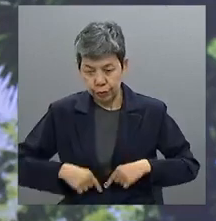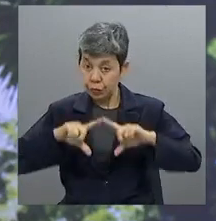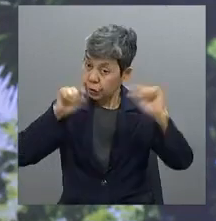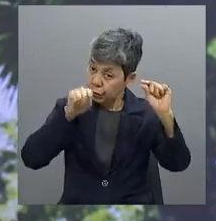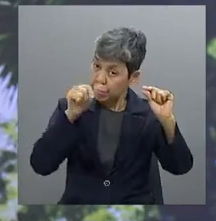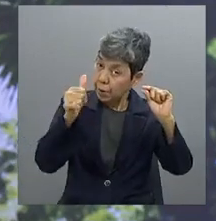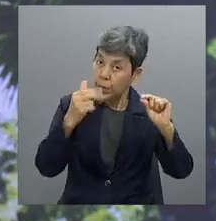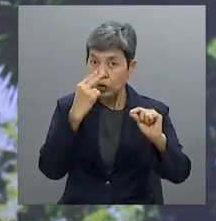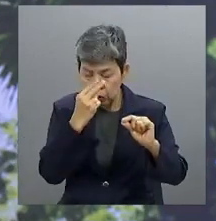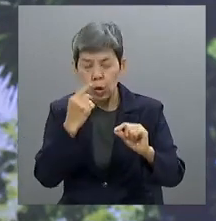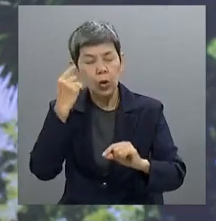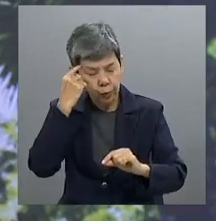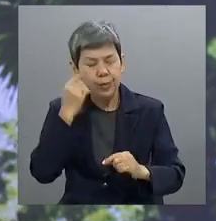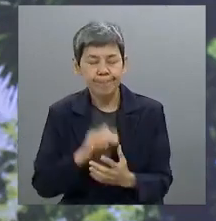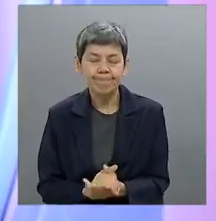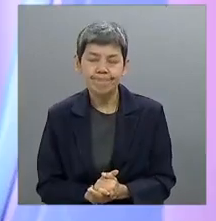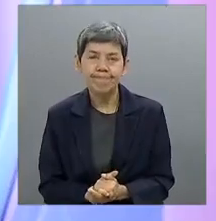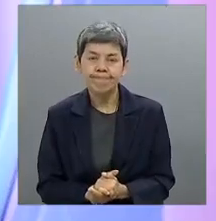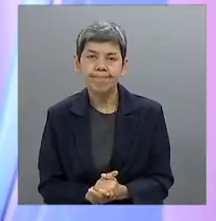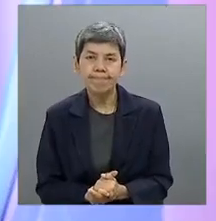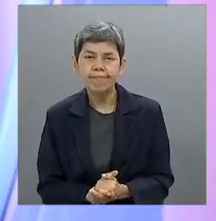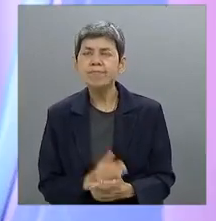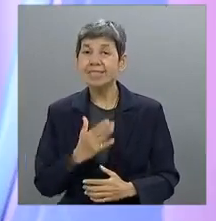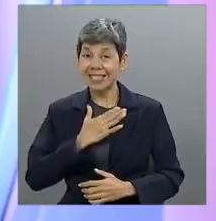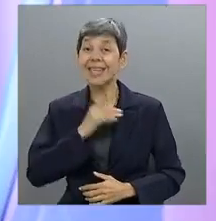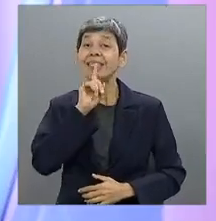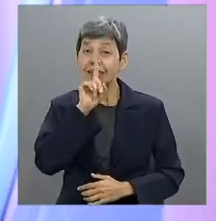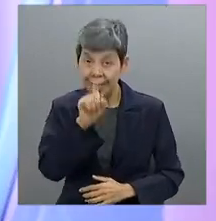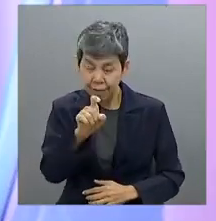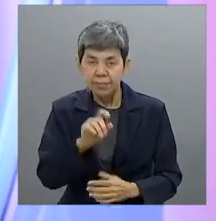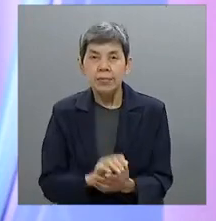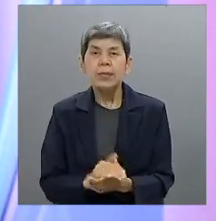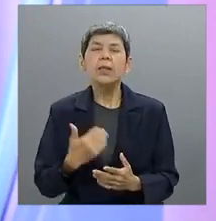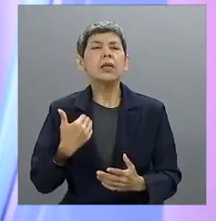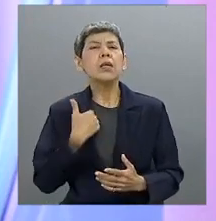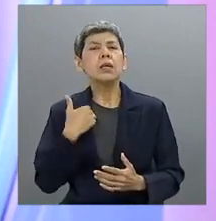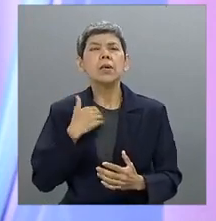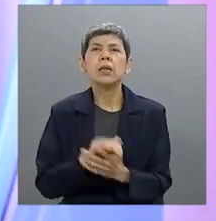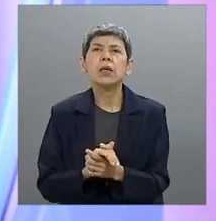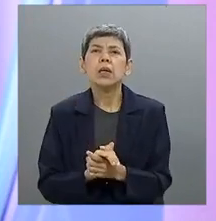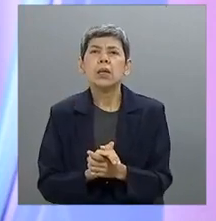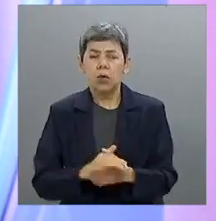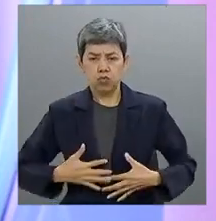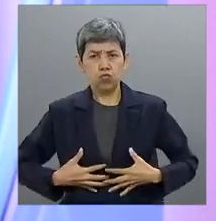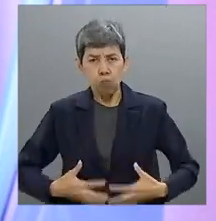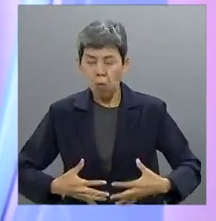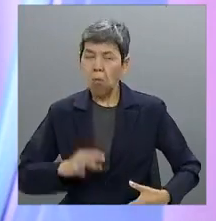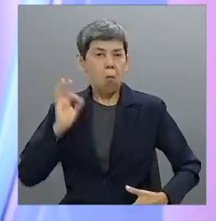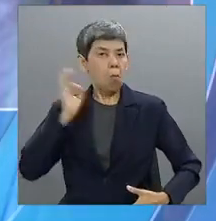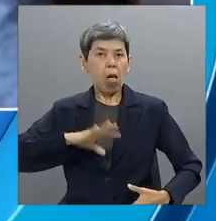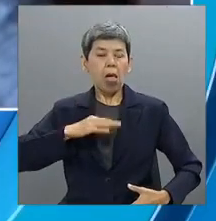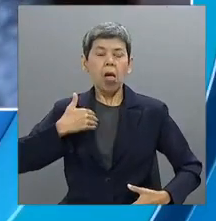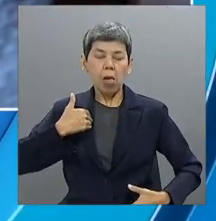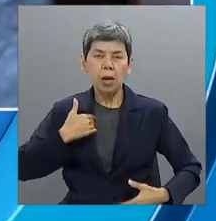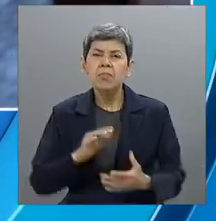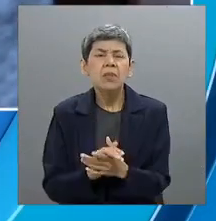รู้เร็วค ่ ะ อย่างถ้าเกิดว่าดูตามข่าวเนี่ยมันก็มีหลายกรณีนะเรื่องของการตั้งครรภ์แล้วแบบไม่รู้ตัวแบบนี้น ะ มัน